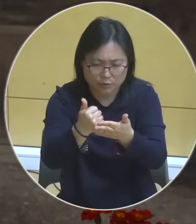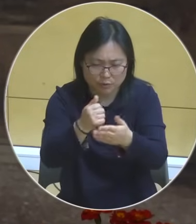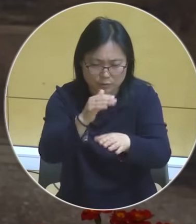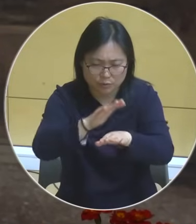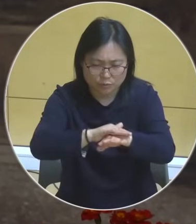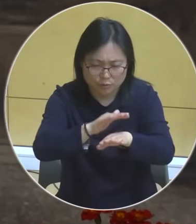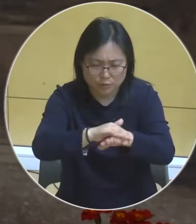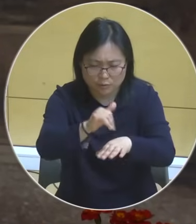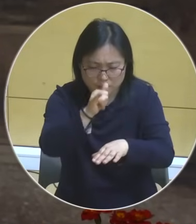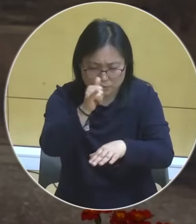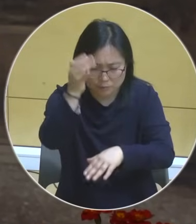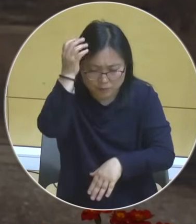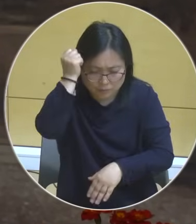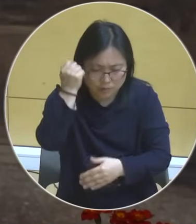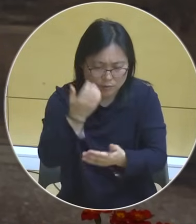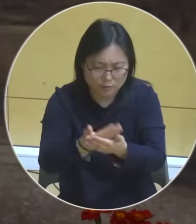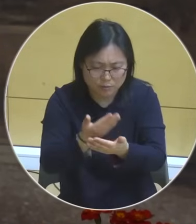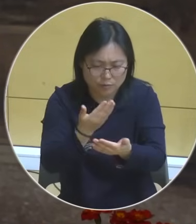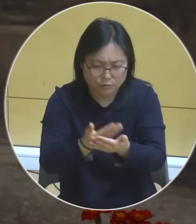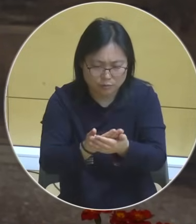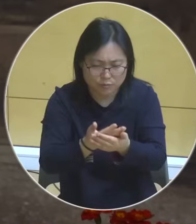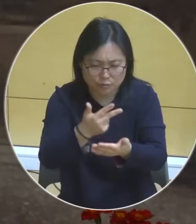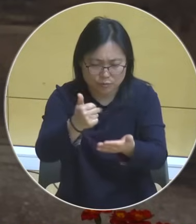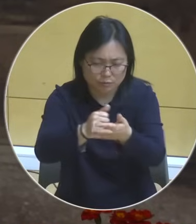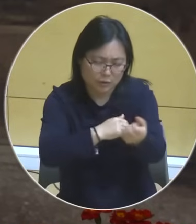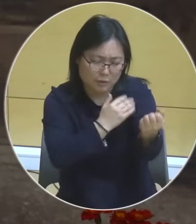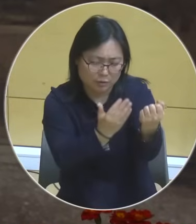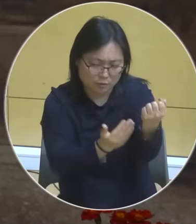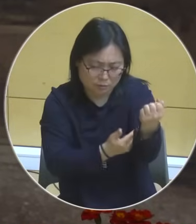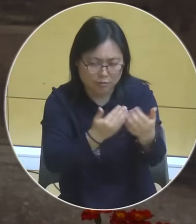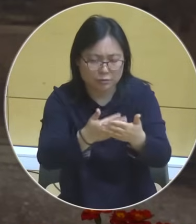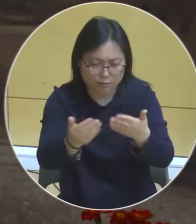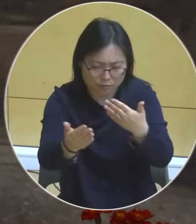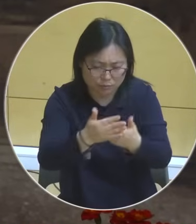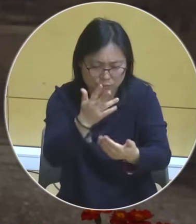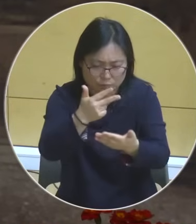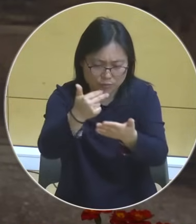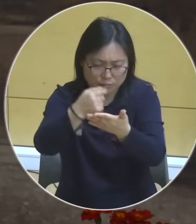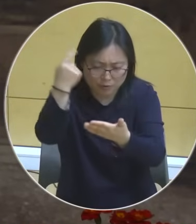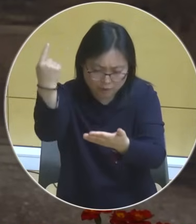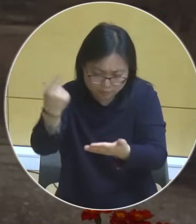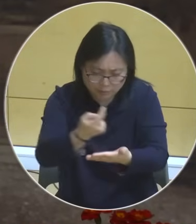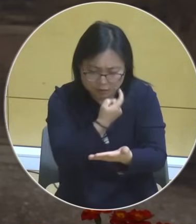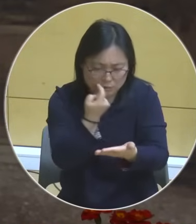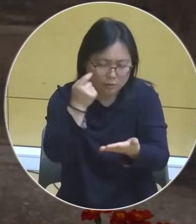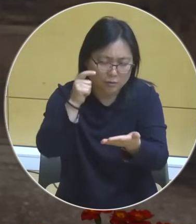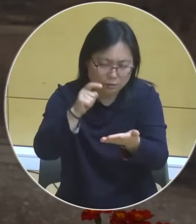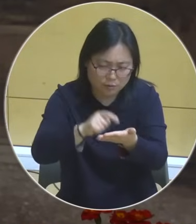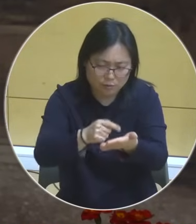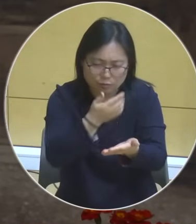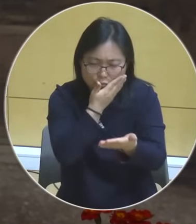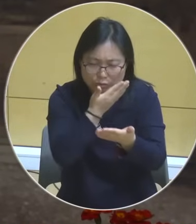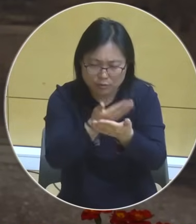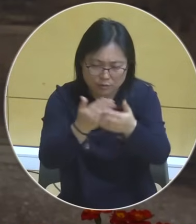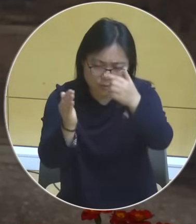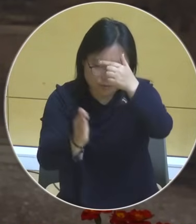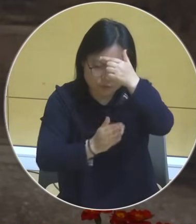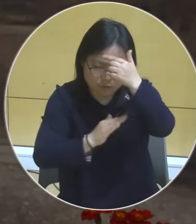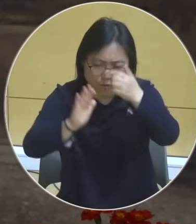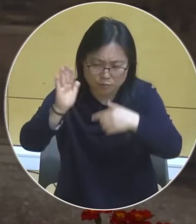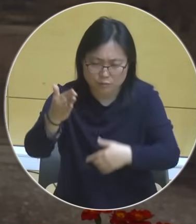알게 하여 주시옵소서. 주님의 능력을 체험하며 주님의 임재를 증거하는 귀한 우리의 성도들 될 수